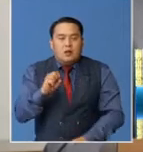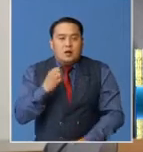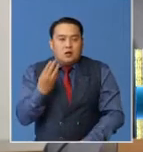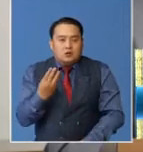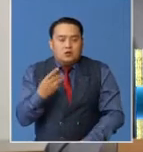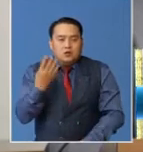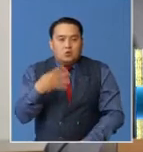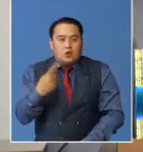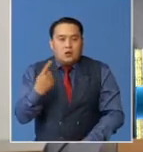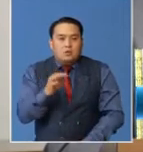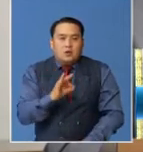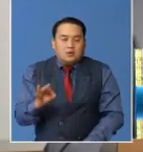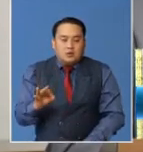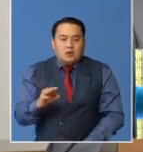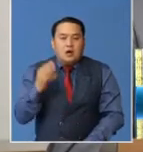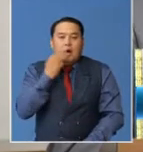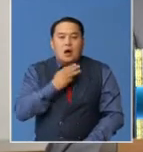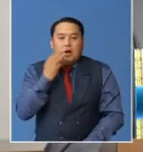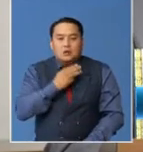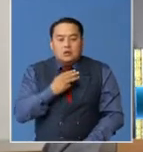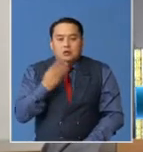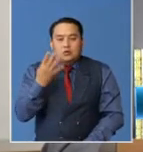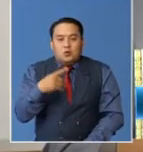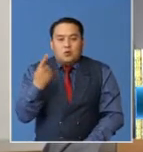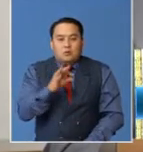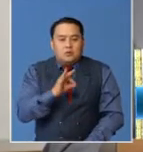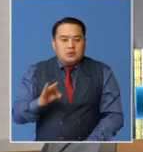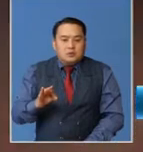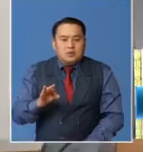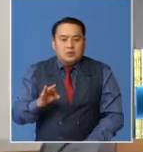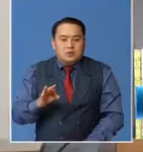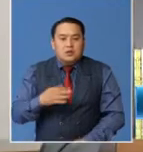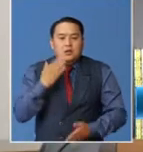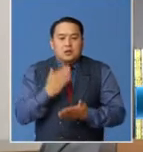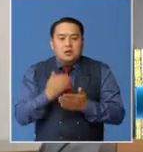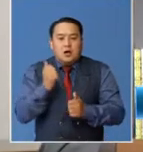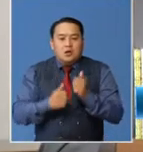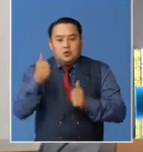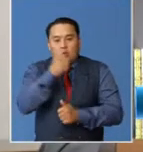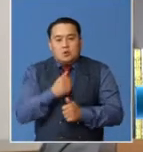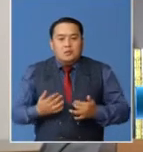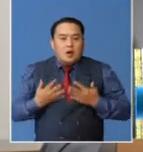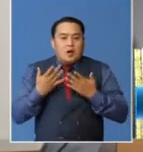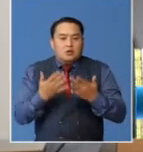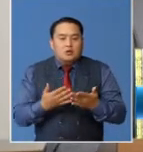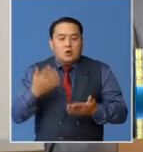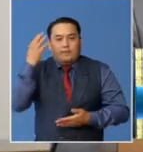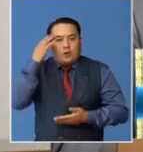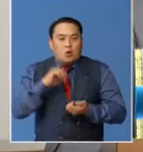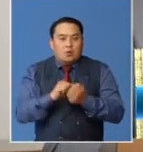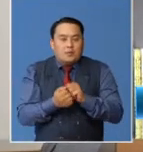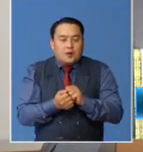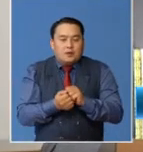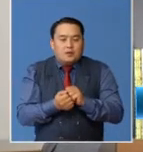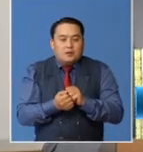районе 41%, в Каратальском районе 41%. Наблюдается ежегодный рост потребления объемов твердого топлива.